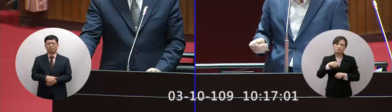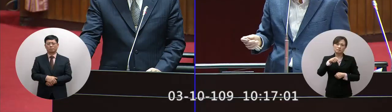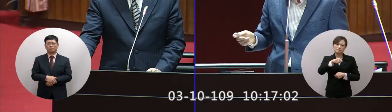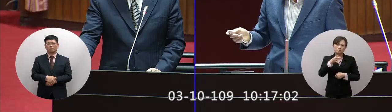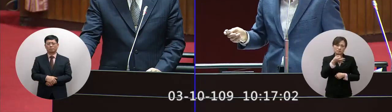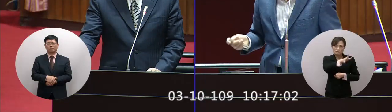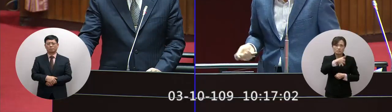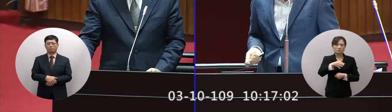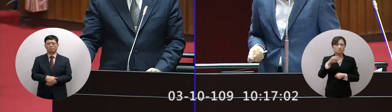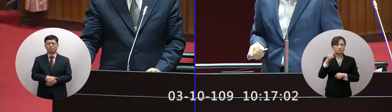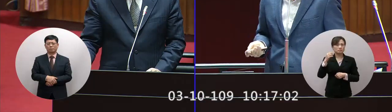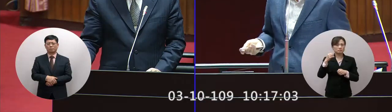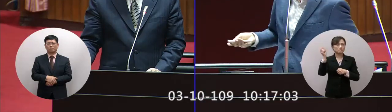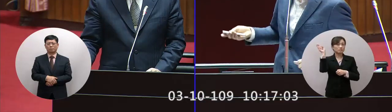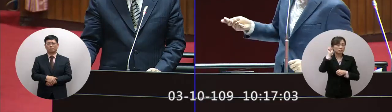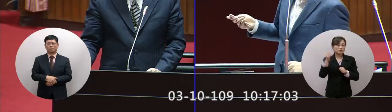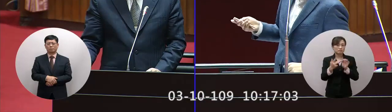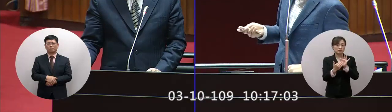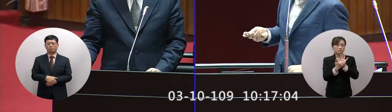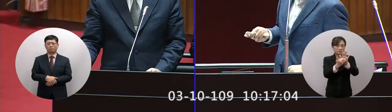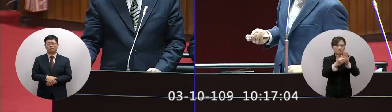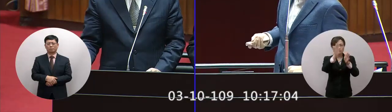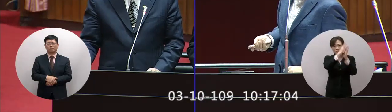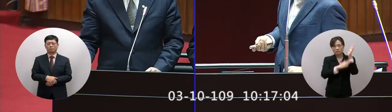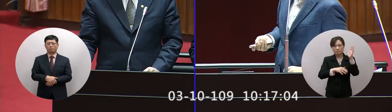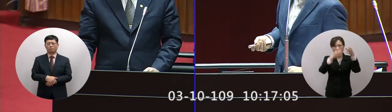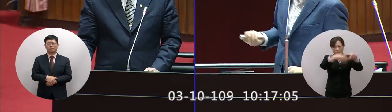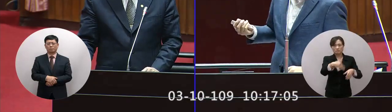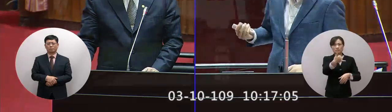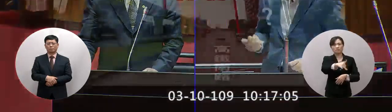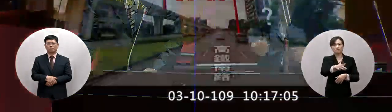音墙还没去装？第二个是轨道工程，